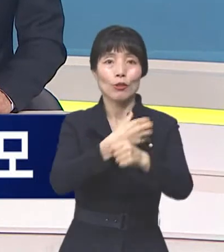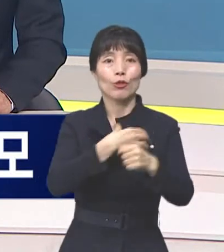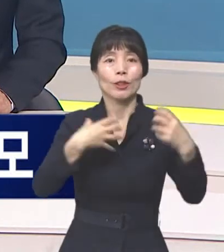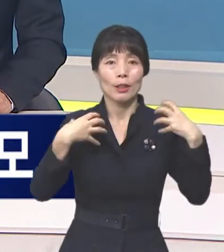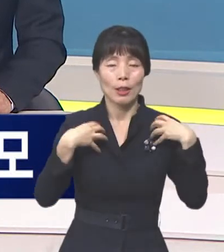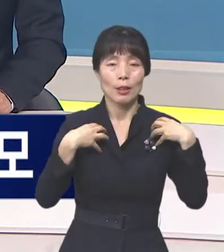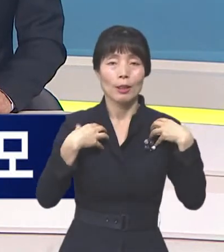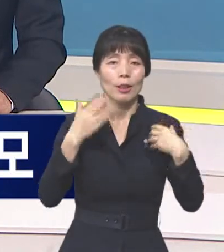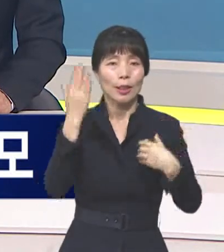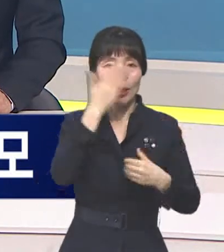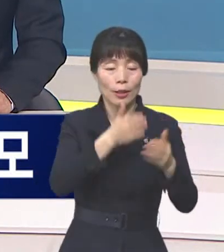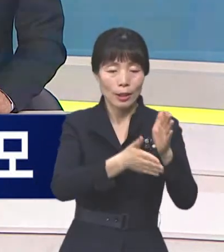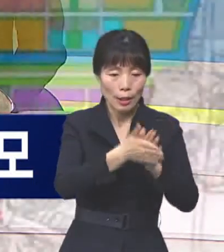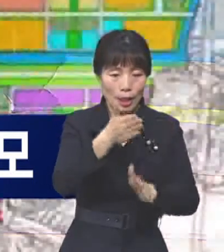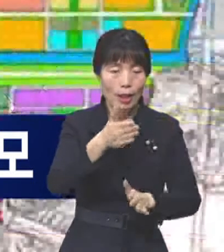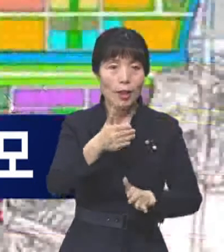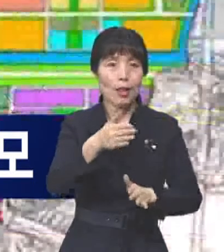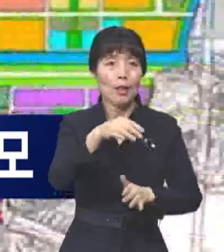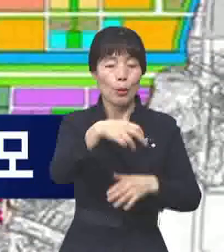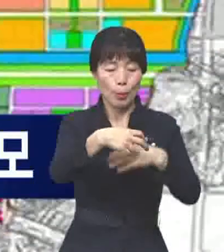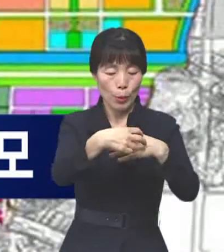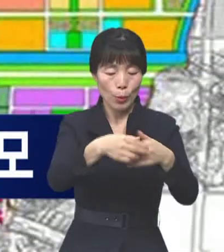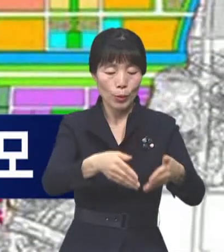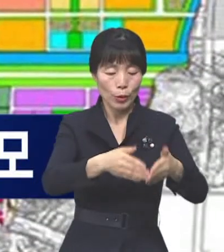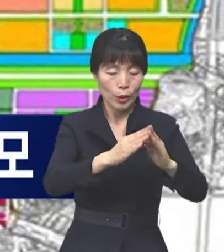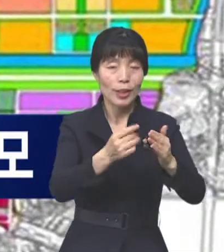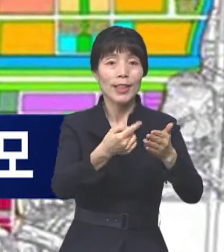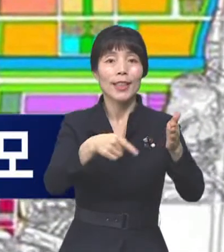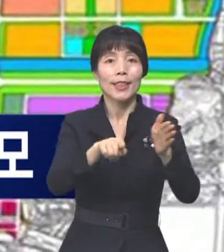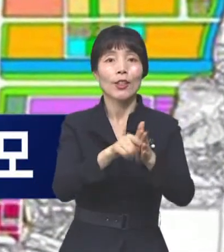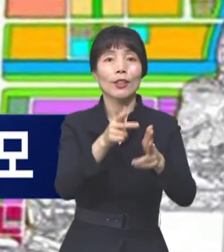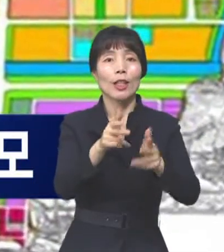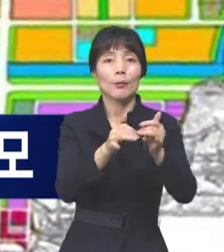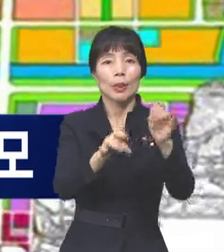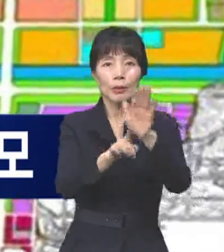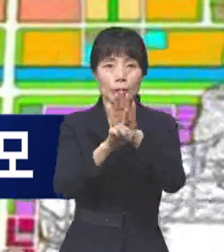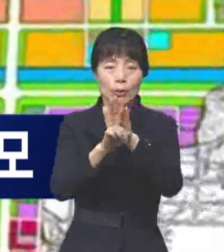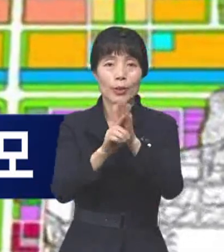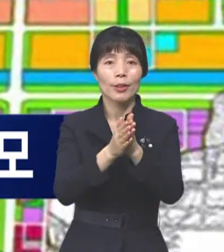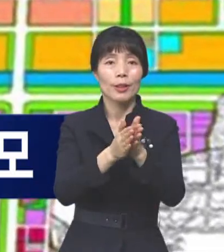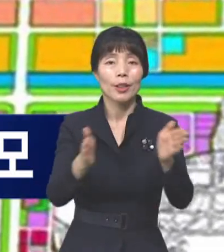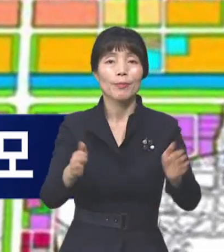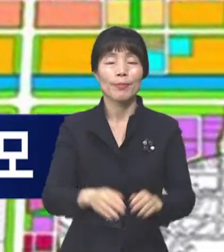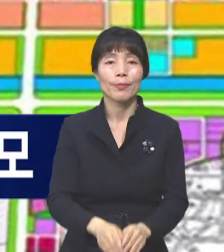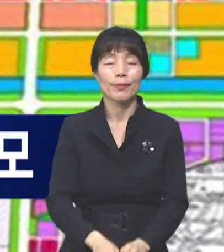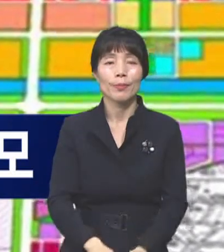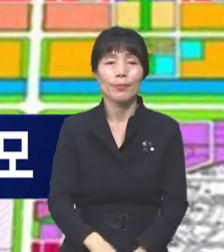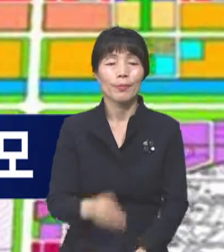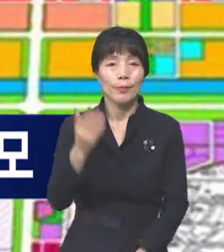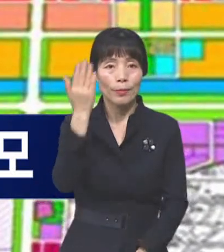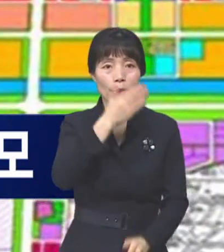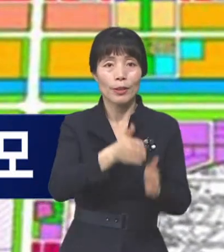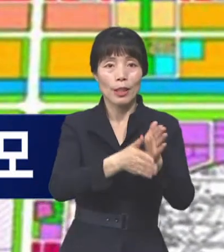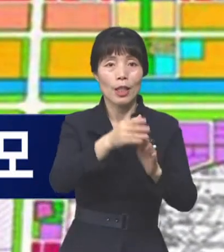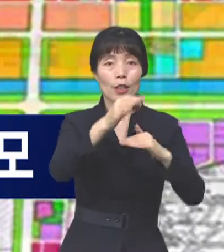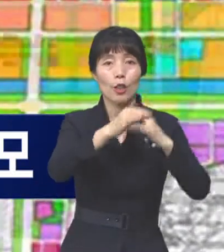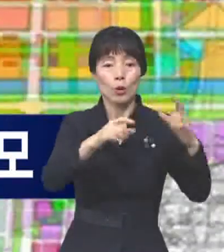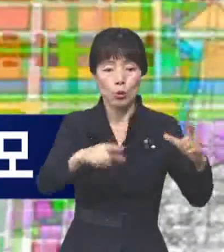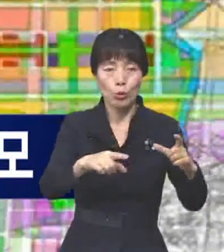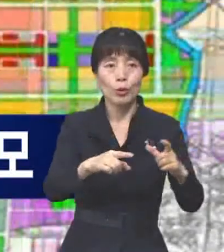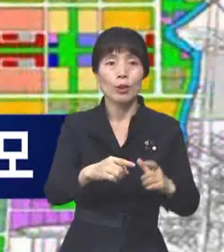인천경제자유구역청이 청라 의료복합타운 조성을 위한 사업자 공모에 나섭니다. 청라 의료복합타운은 서구 청라동